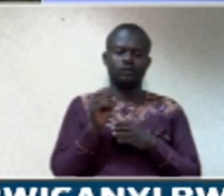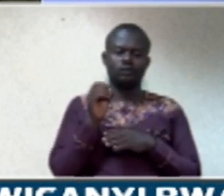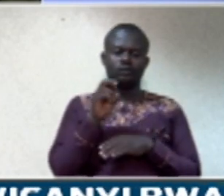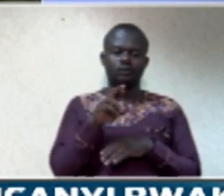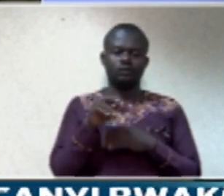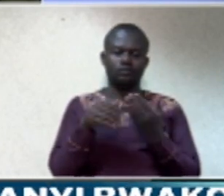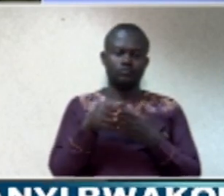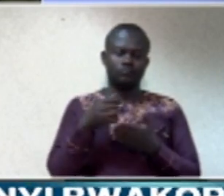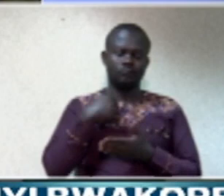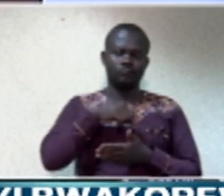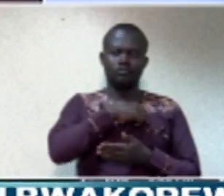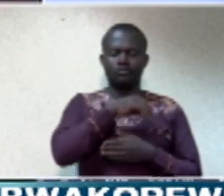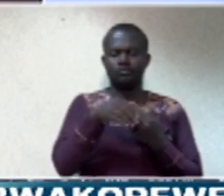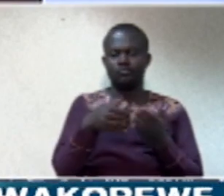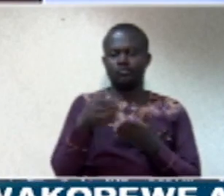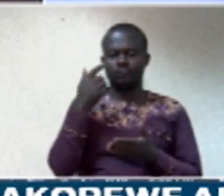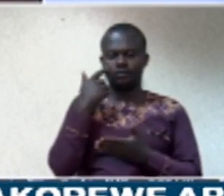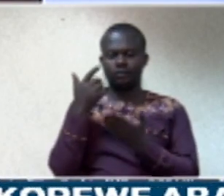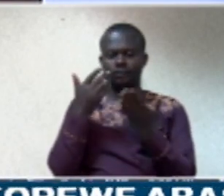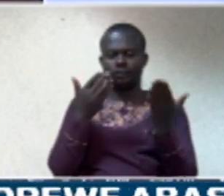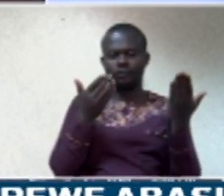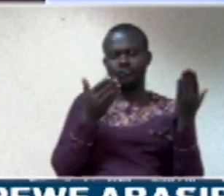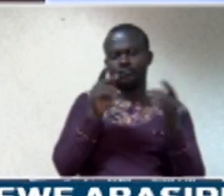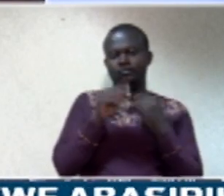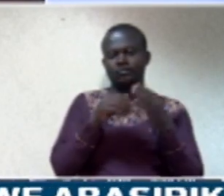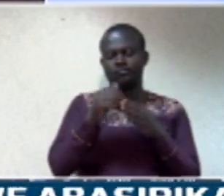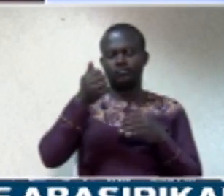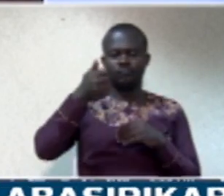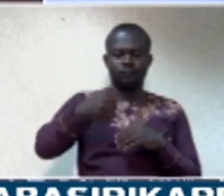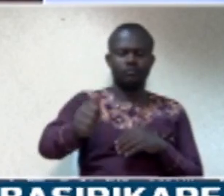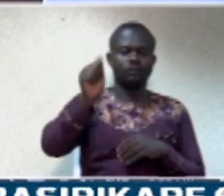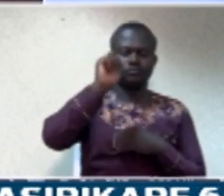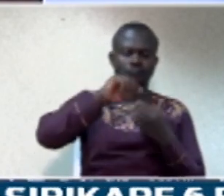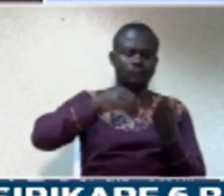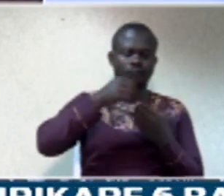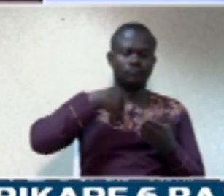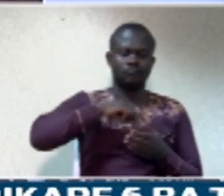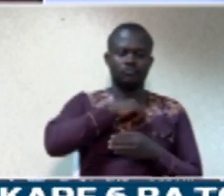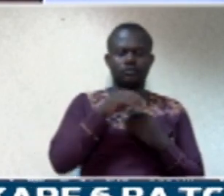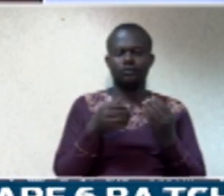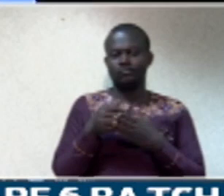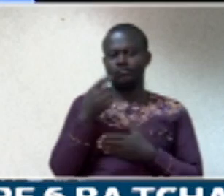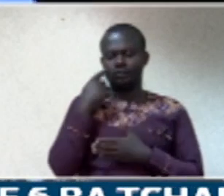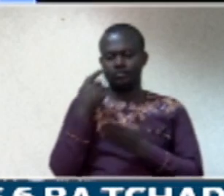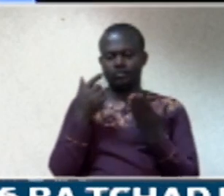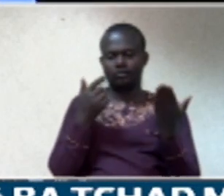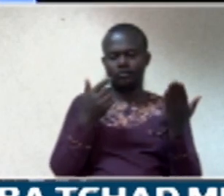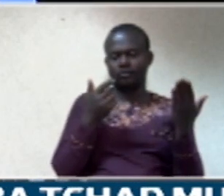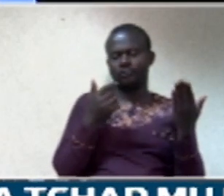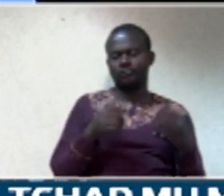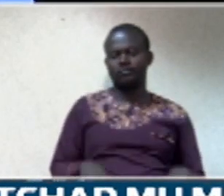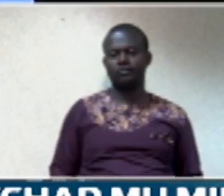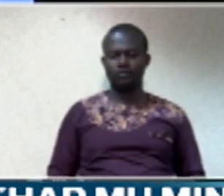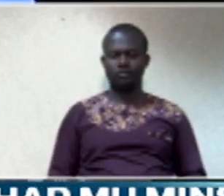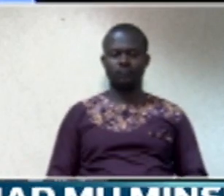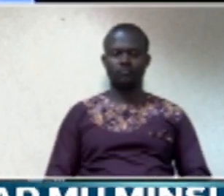amasezerano mpuzamahanga yerekeye abantu ku giti cyabo ndetse n'amategeko yerekeye kurinda igihugu n'umutekano warumbaje rero uti